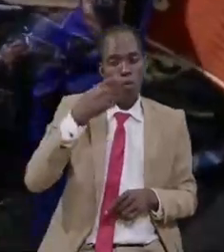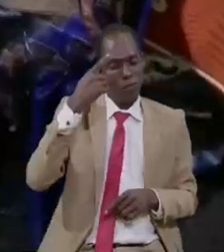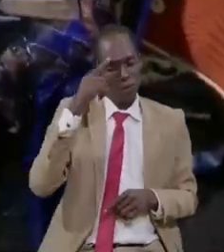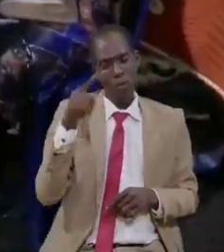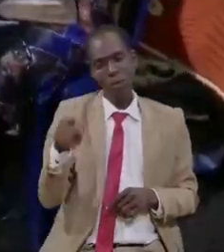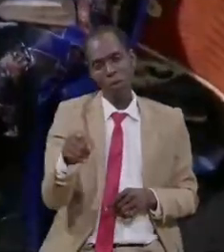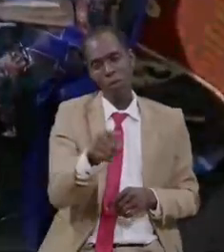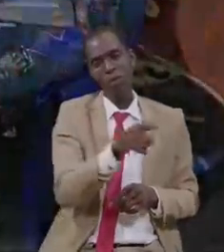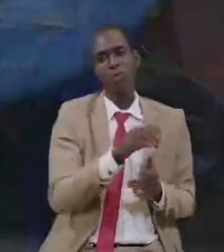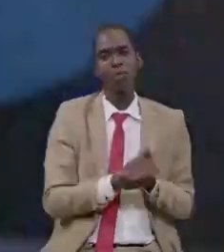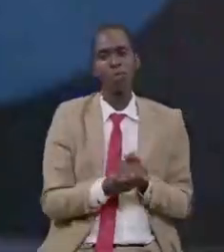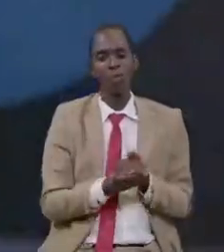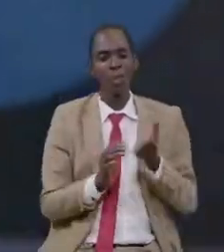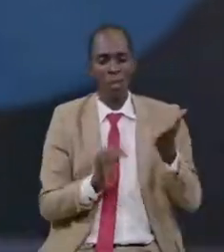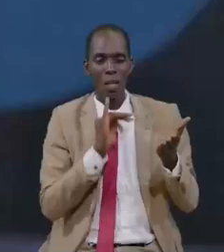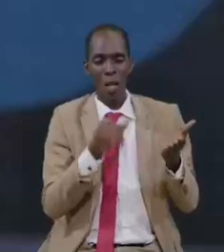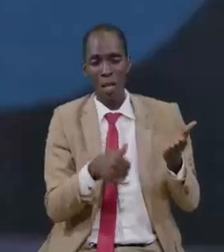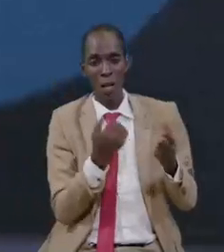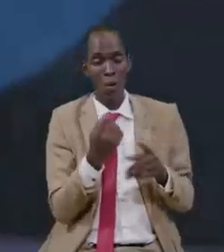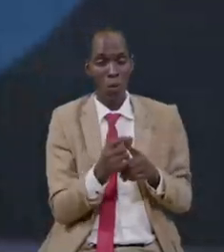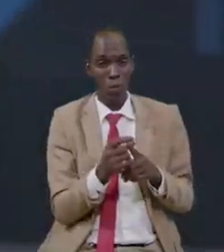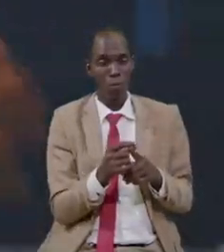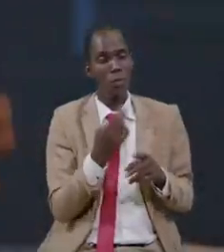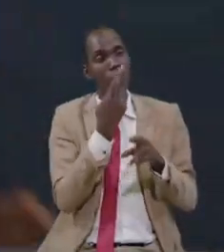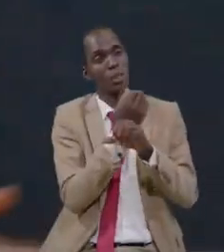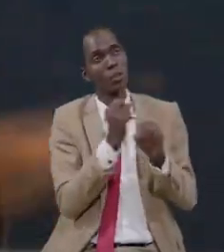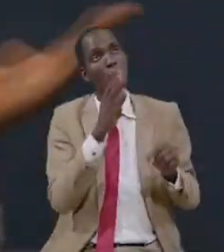il y a un autre mot, la rédemption par Dieu,